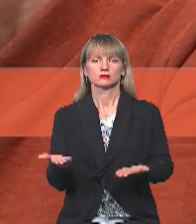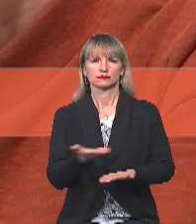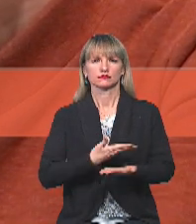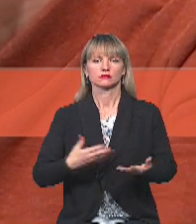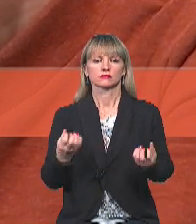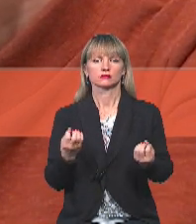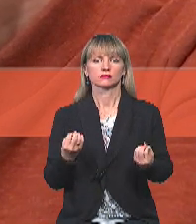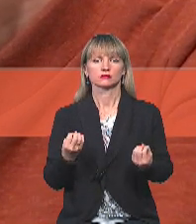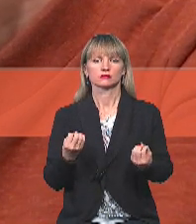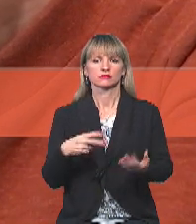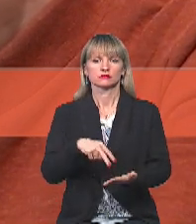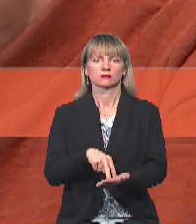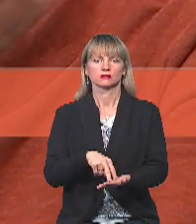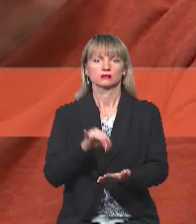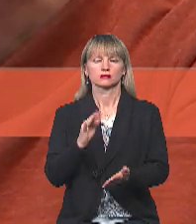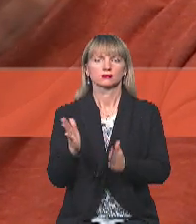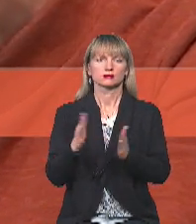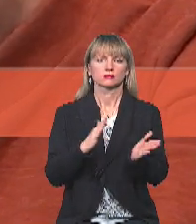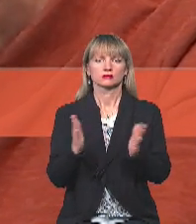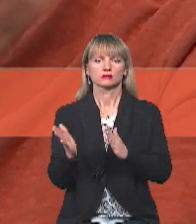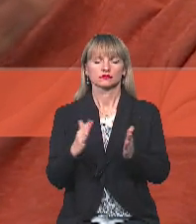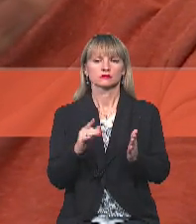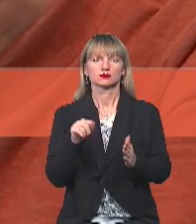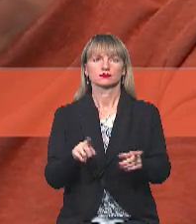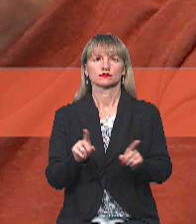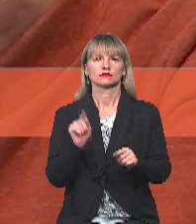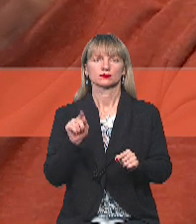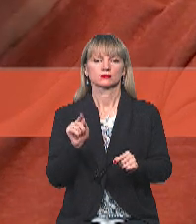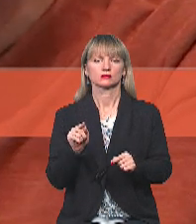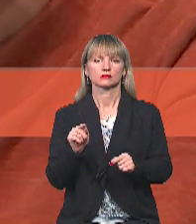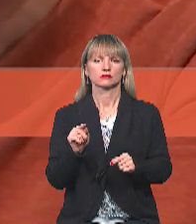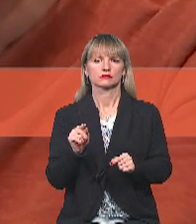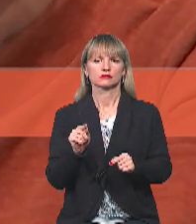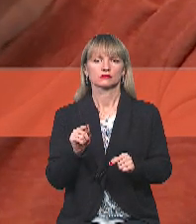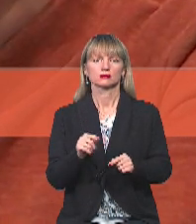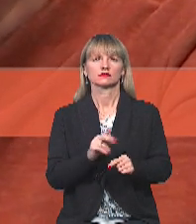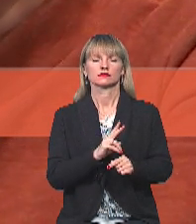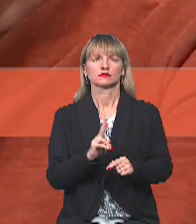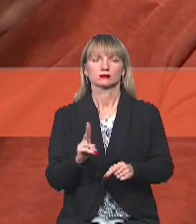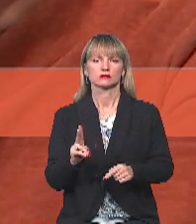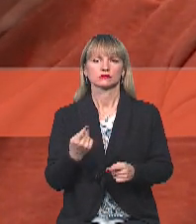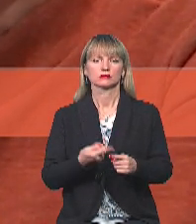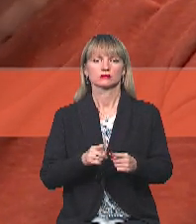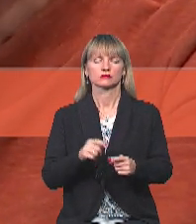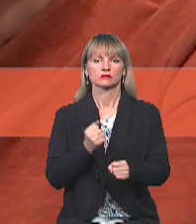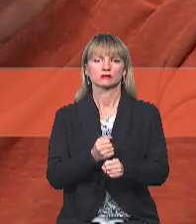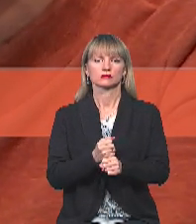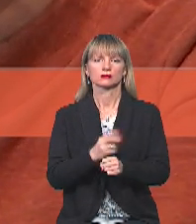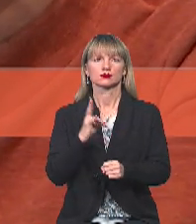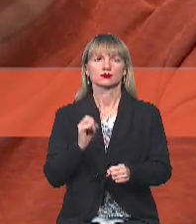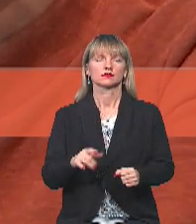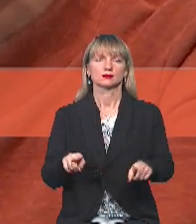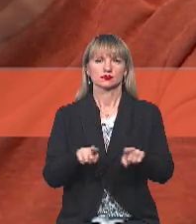ще стоїмо, хоч і хитаємося, ну, тому що ті, хто... Це робить от на